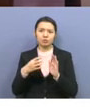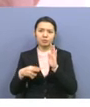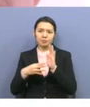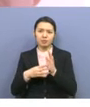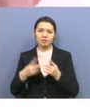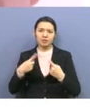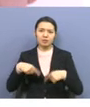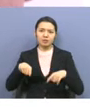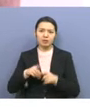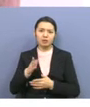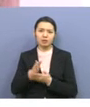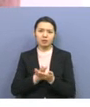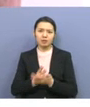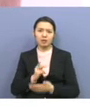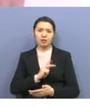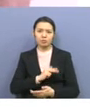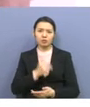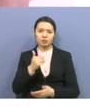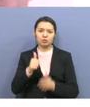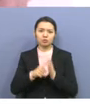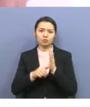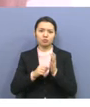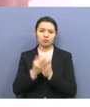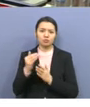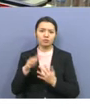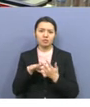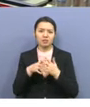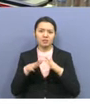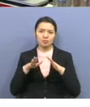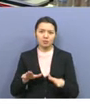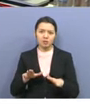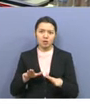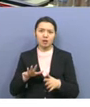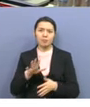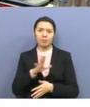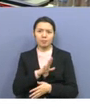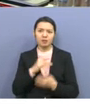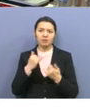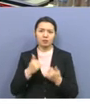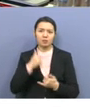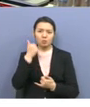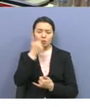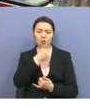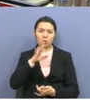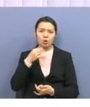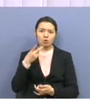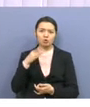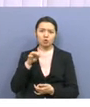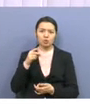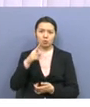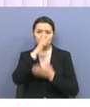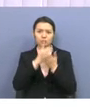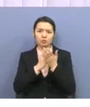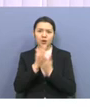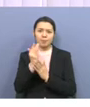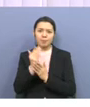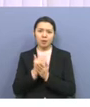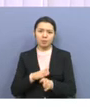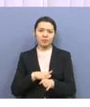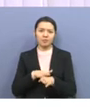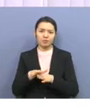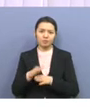мен мекеме жұмыс істейді. Оның 600-ден астамы ауылды жерлерде орналасқан. Ағымдағы жылы рухани жаңғыру мемлекеттік бағдарламасын жүзеге